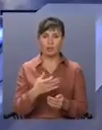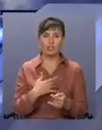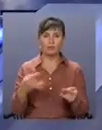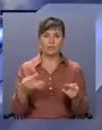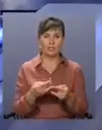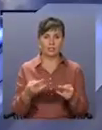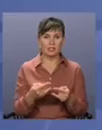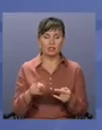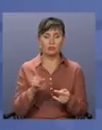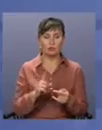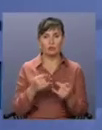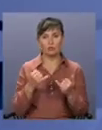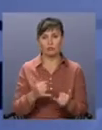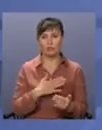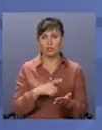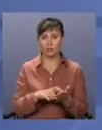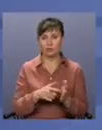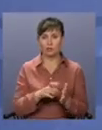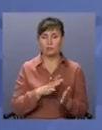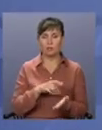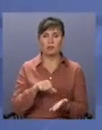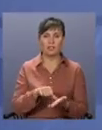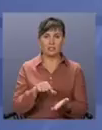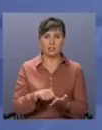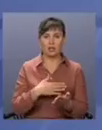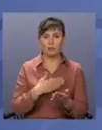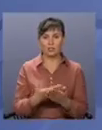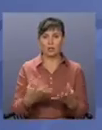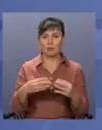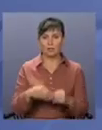телезрителям, что сегодня в нашей студии был представитель общественного объединения ОСА.